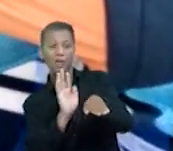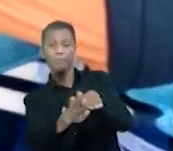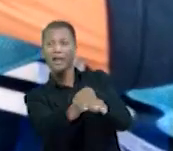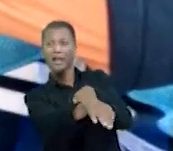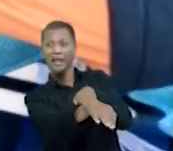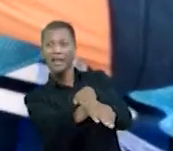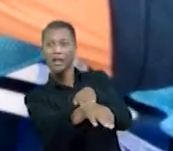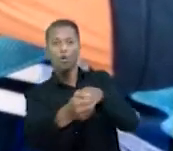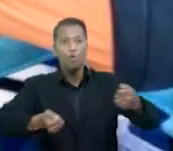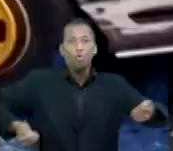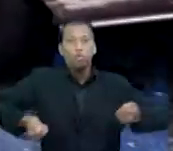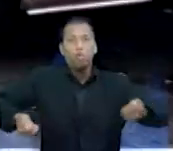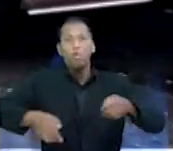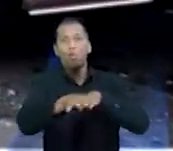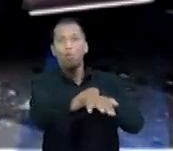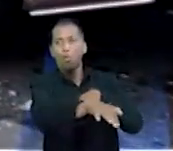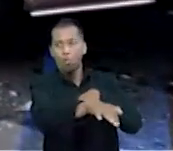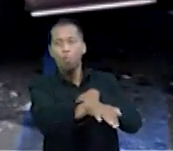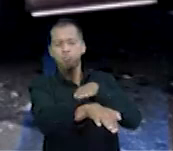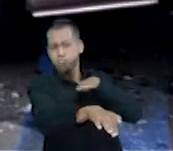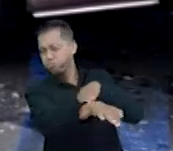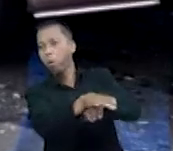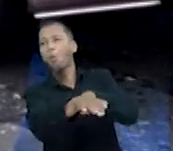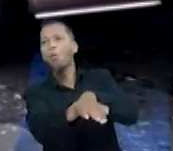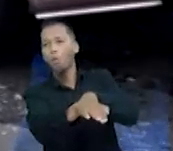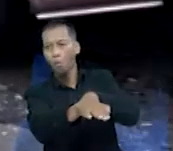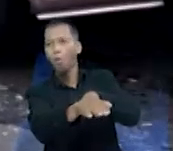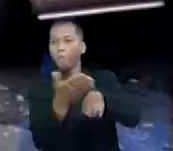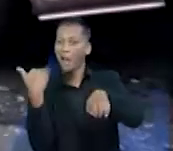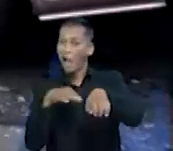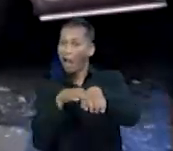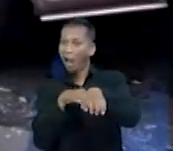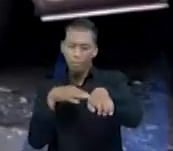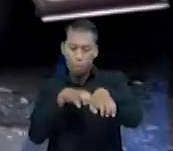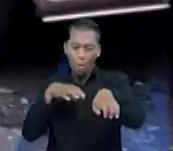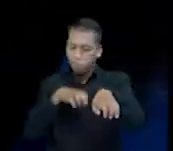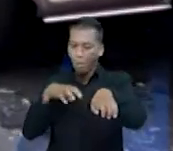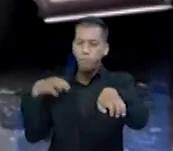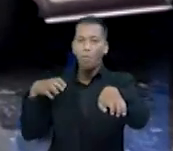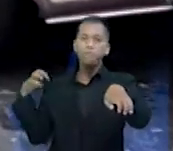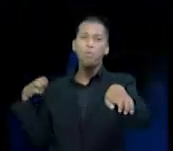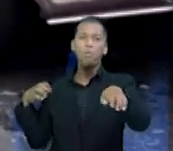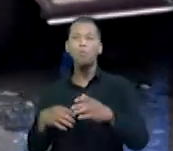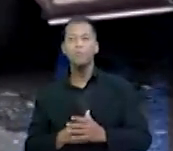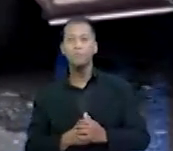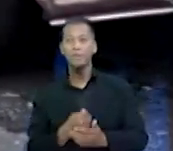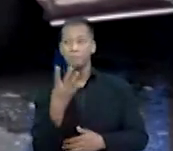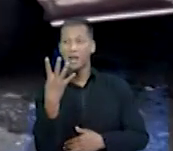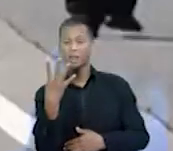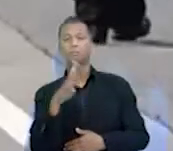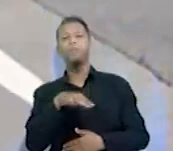Kencangnya benturan membuat kedua kendaraan terseret sejauh 2 km di jalur lambat. Akibat kecelakaan, 4 orang tewas di lokasi